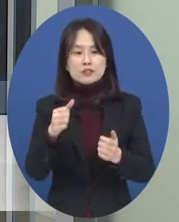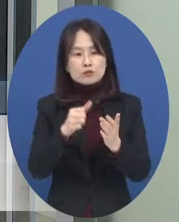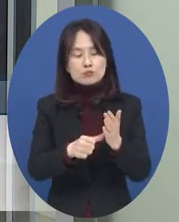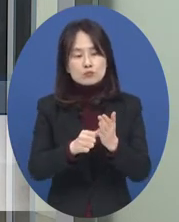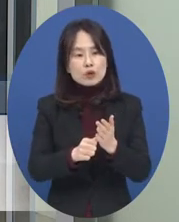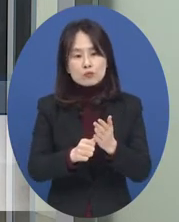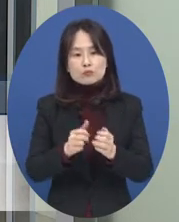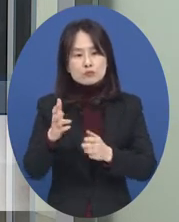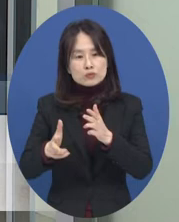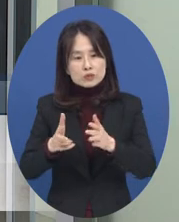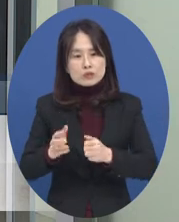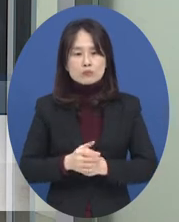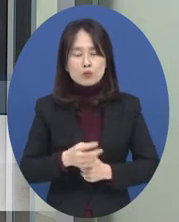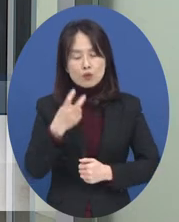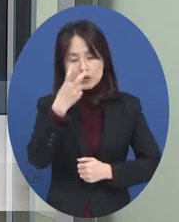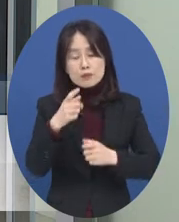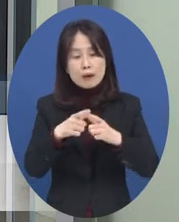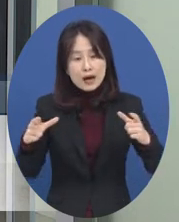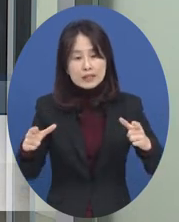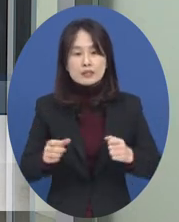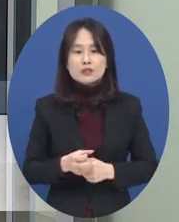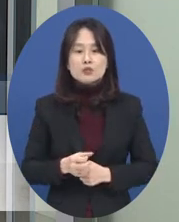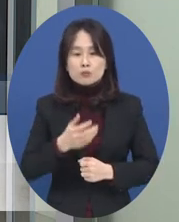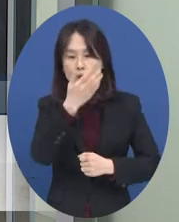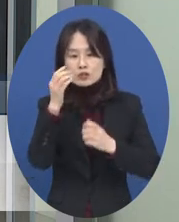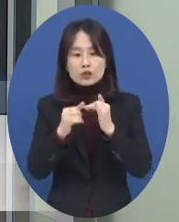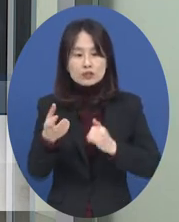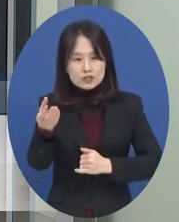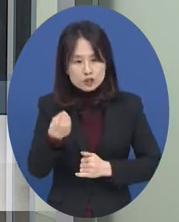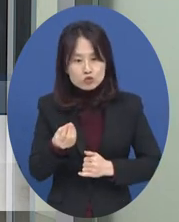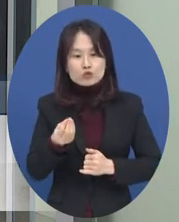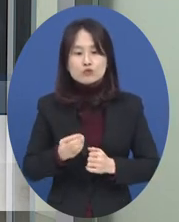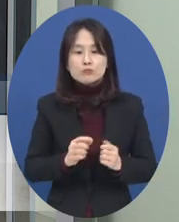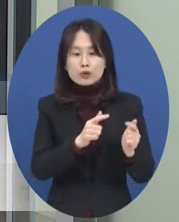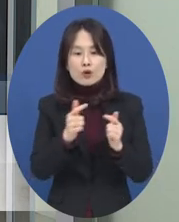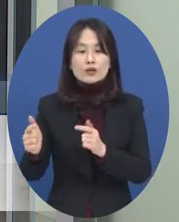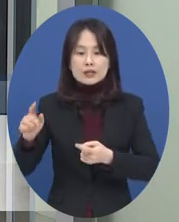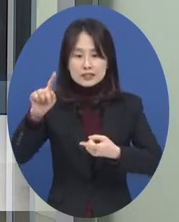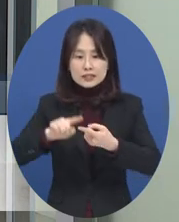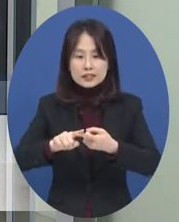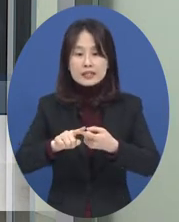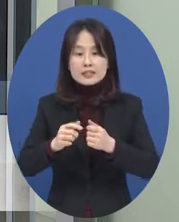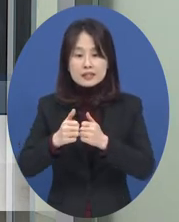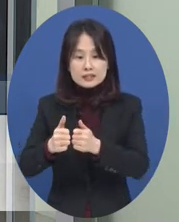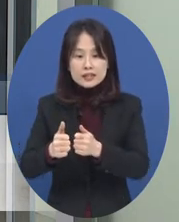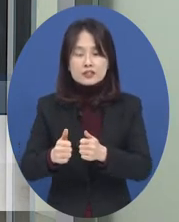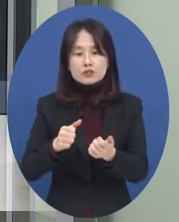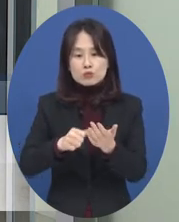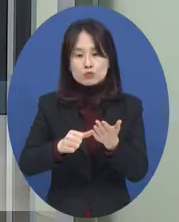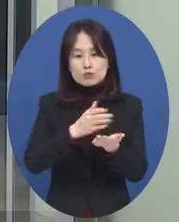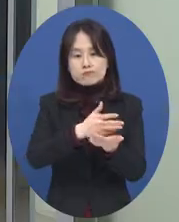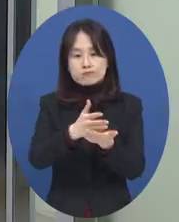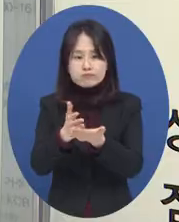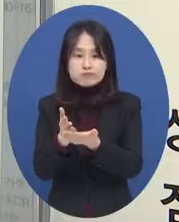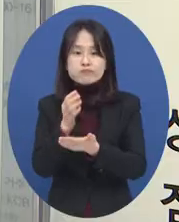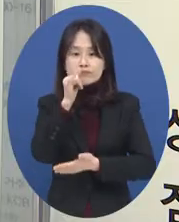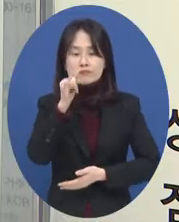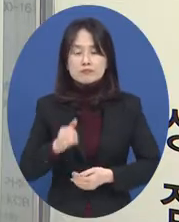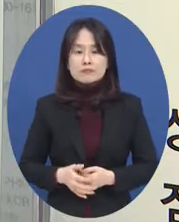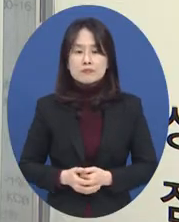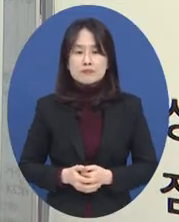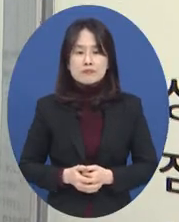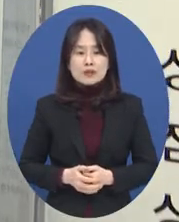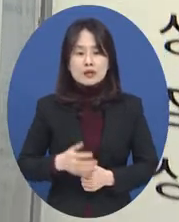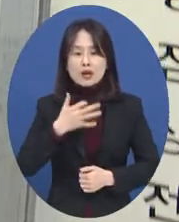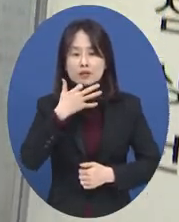일반 심사대출도 있고 뭐 청년대출이라든지 불법 사금융 대출이라든지 대상에 따라서 상품이 세분화되어 있습니다.